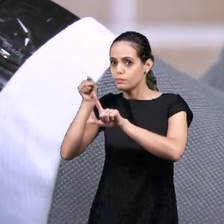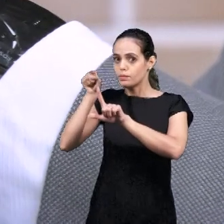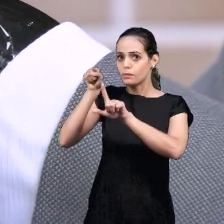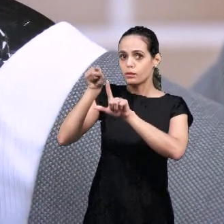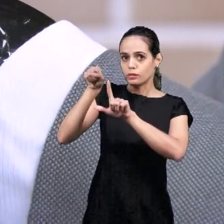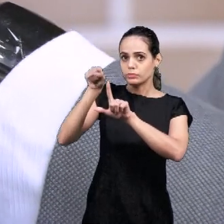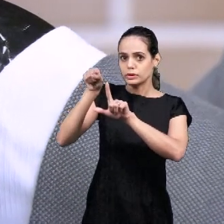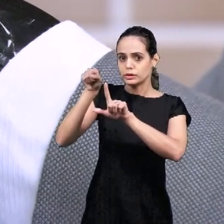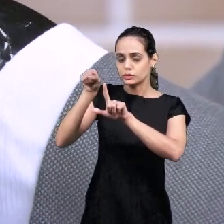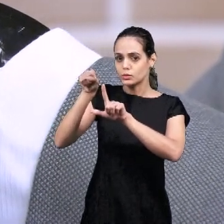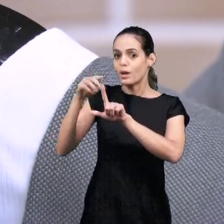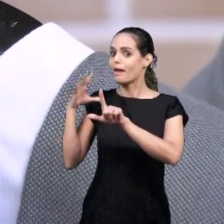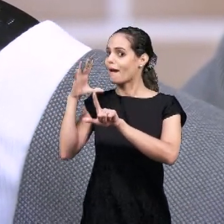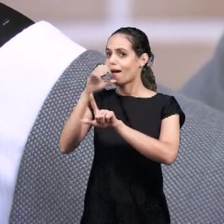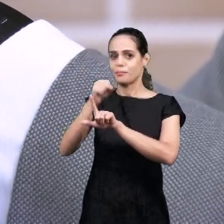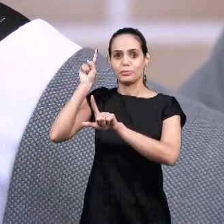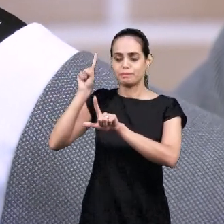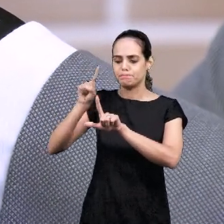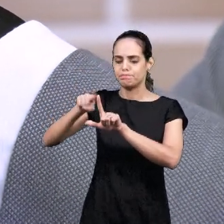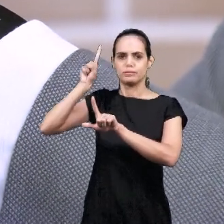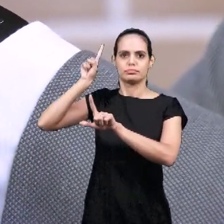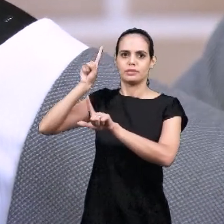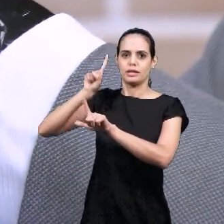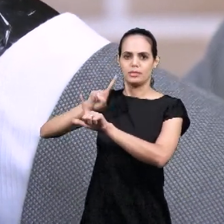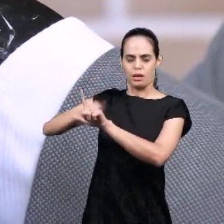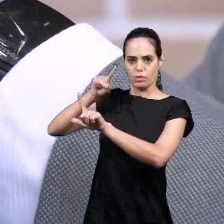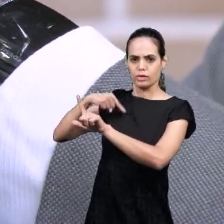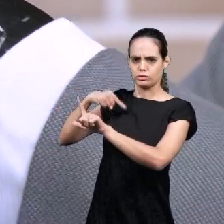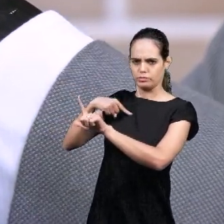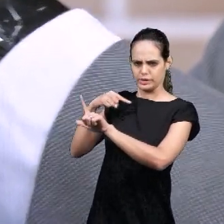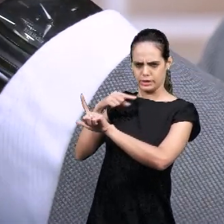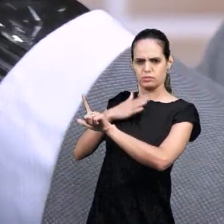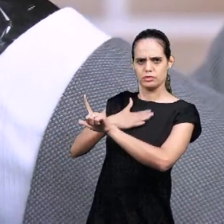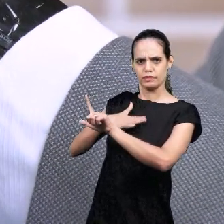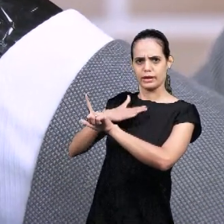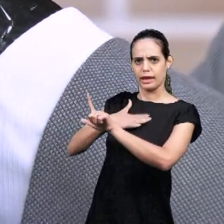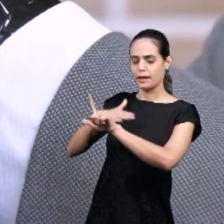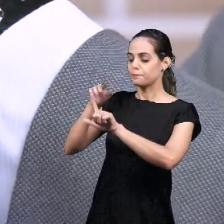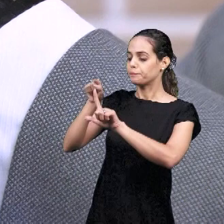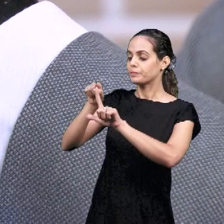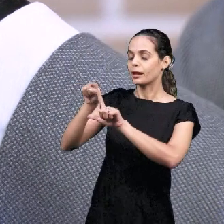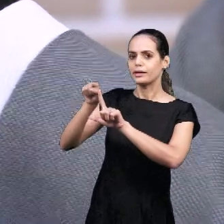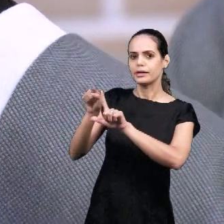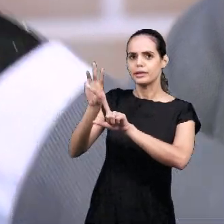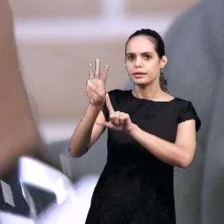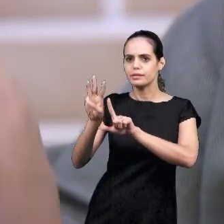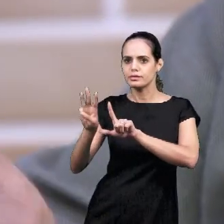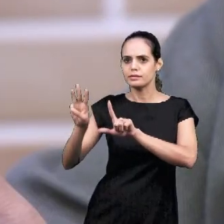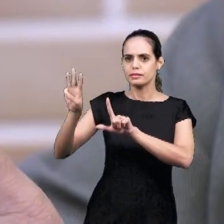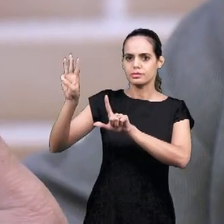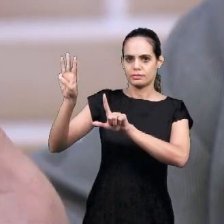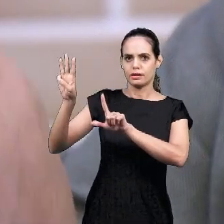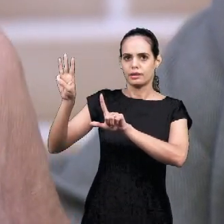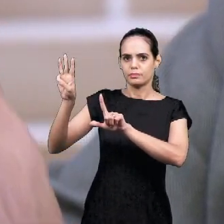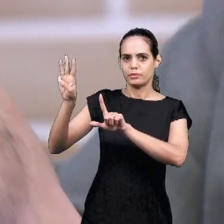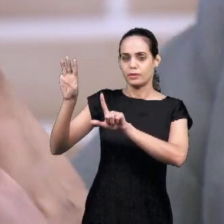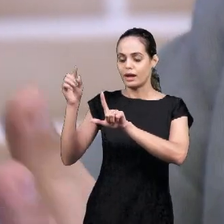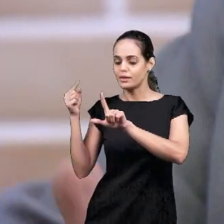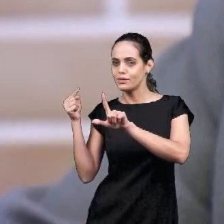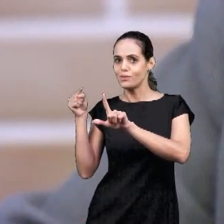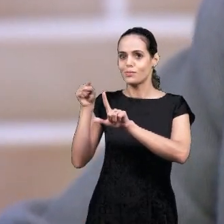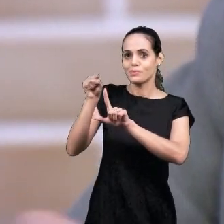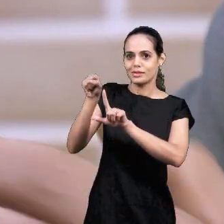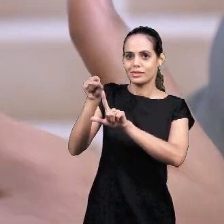identifié. Donc, cela se passe immédiatement. Je fais vite ici afin que vous puissiez voir. Voilà, c'est écrit « Ouvrez le lien ». Quand je